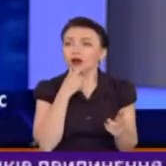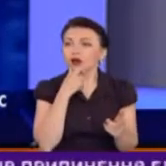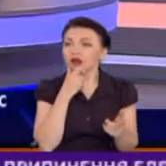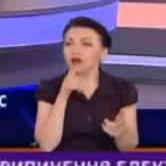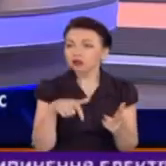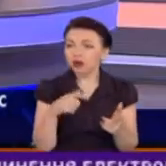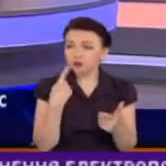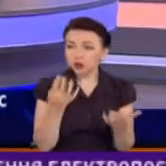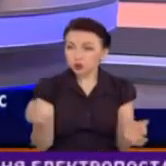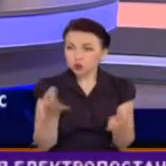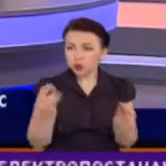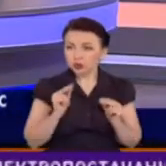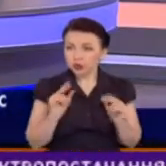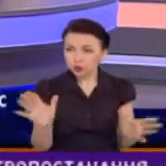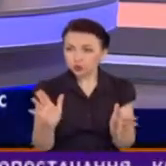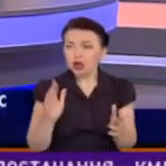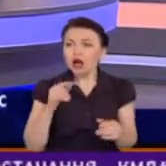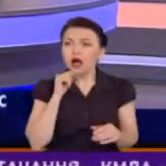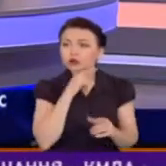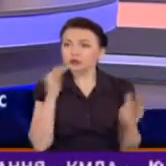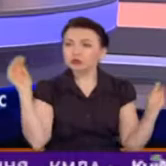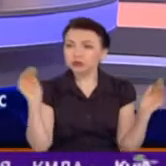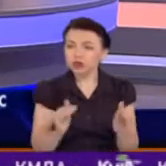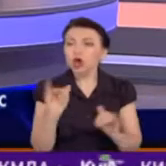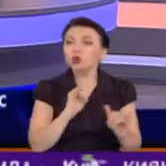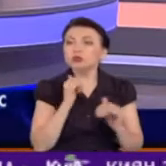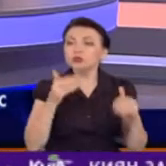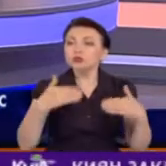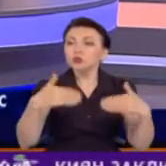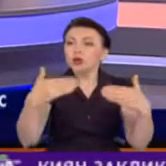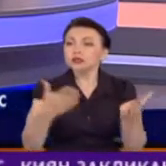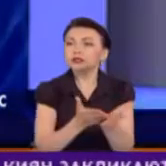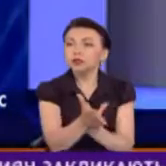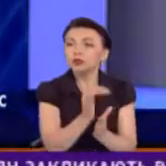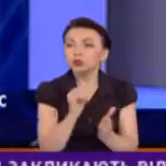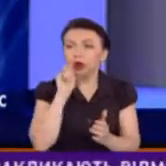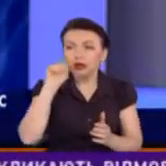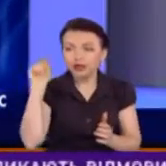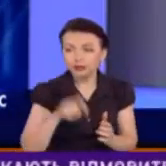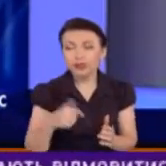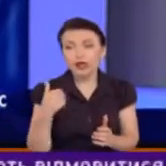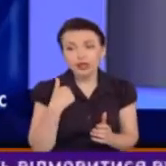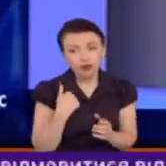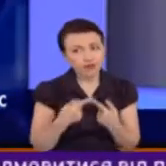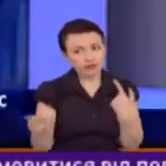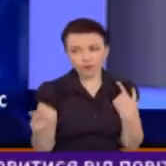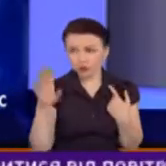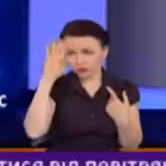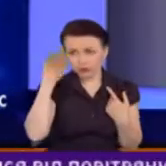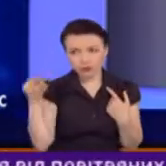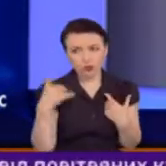нічого не працює, ну, тобто економіка зменшується. Куди буде рухатись країна? Я все ж таки, на відміну від пана Олексія, ми